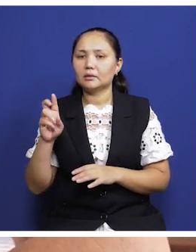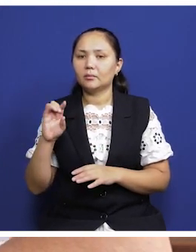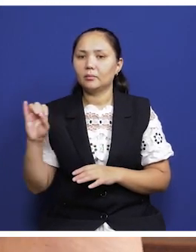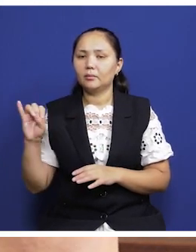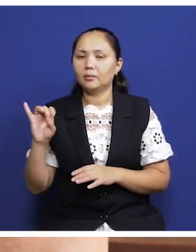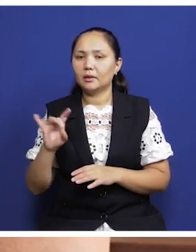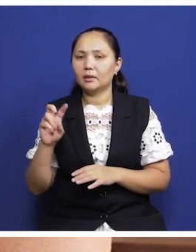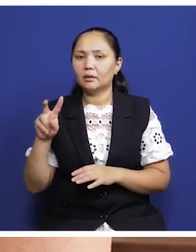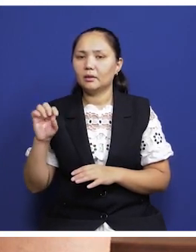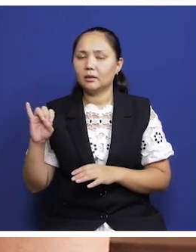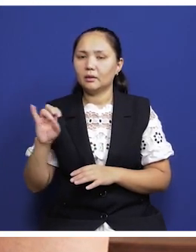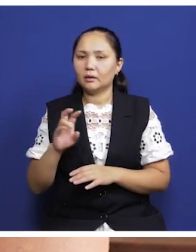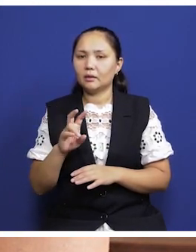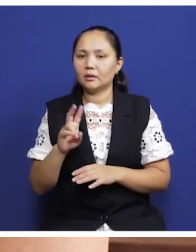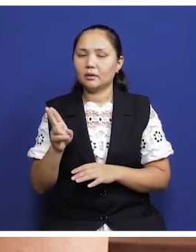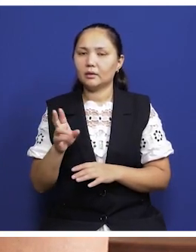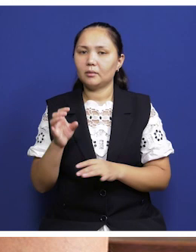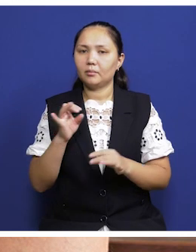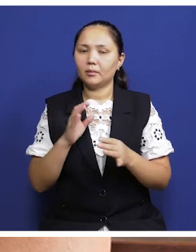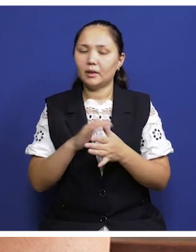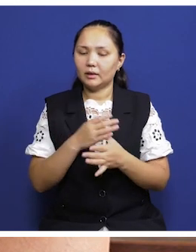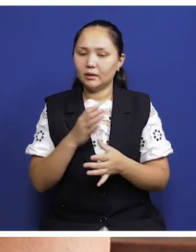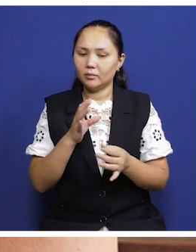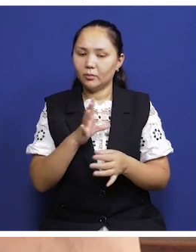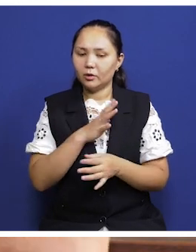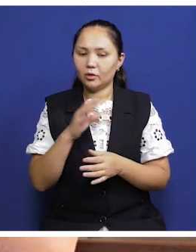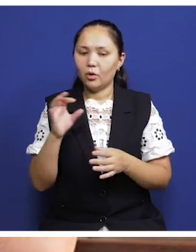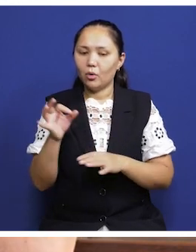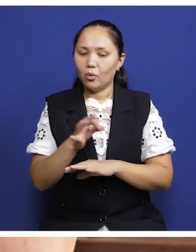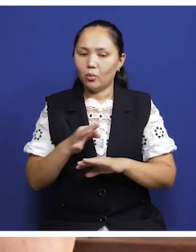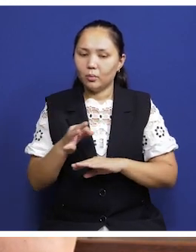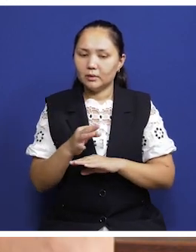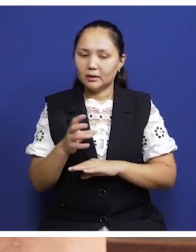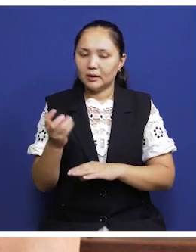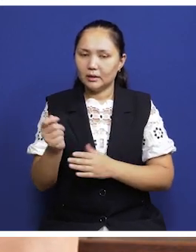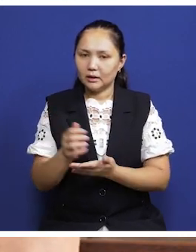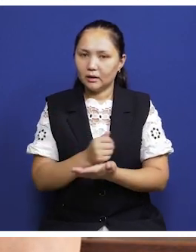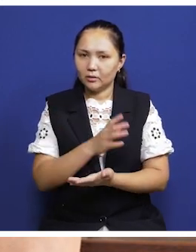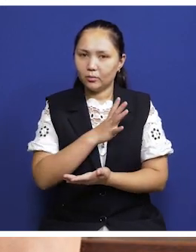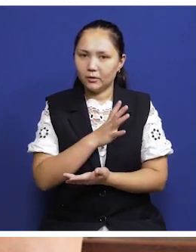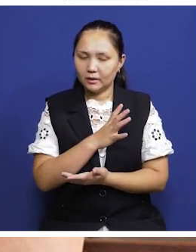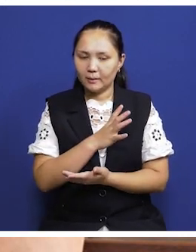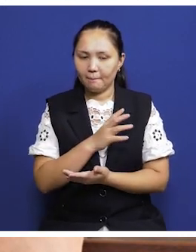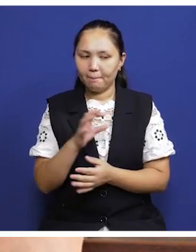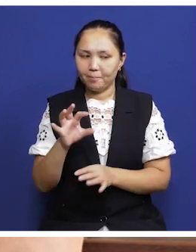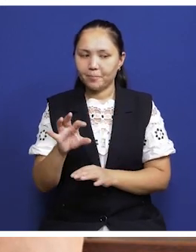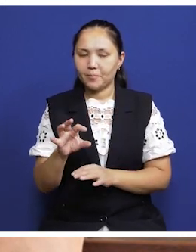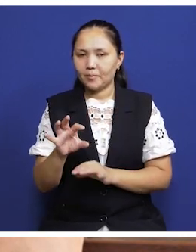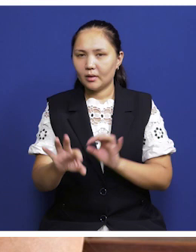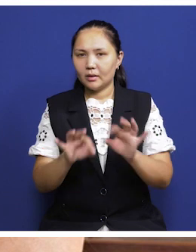Бұған енді облыстан өткен жылдары қаржы бөлінген ол трасса жүруге. Бірақ жаңағы сол конкурсқа